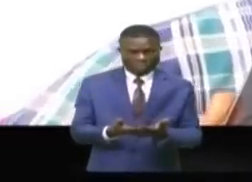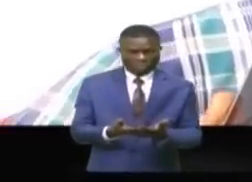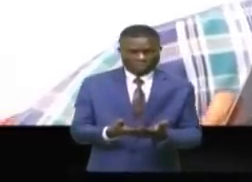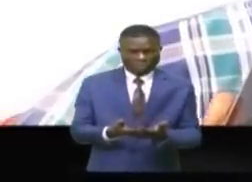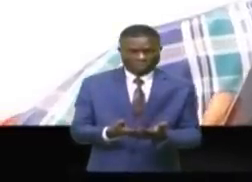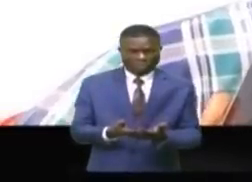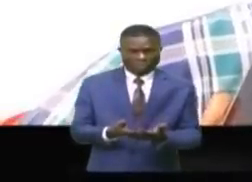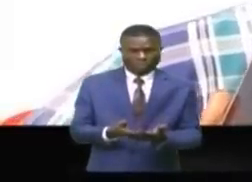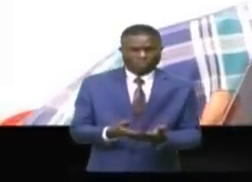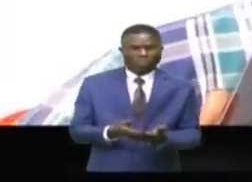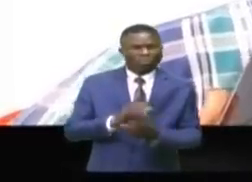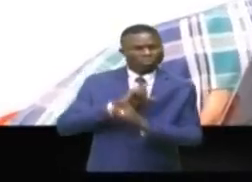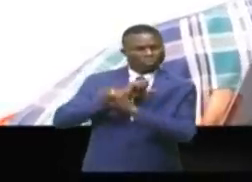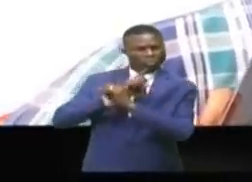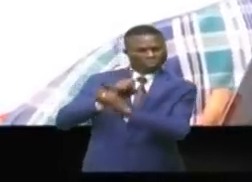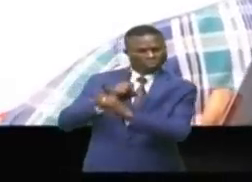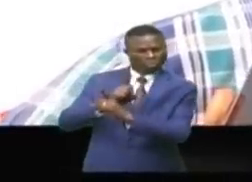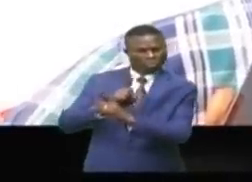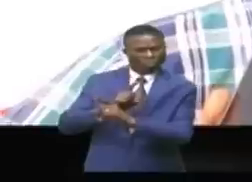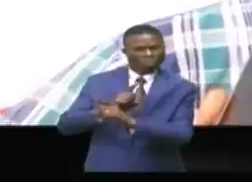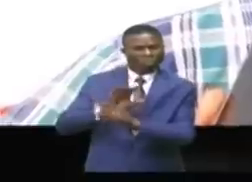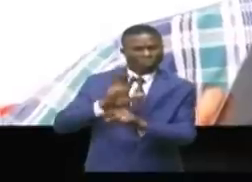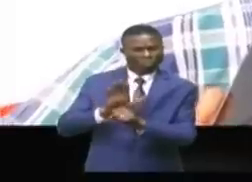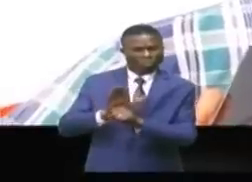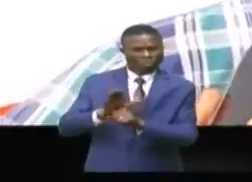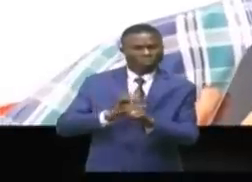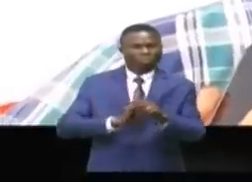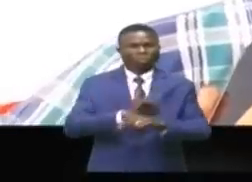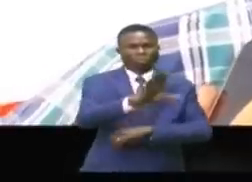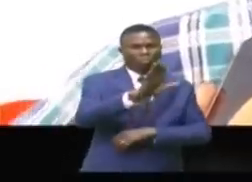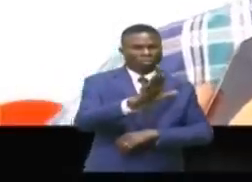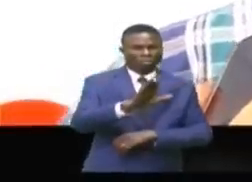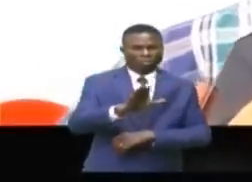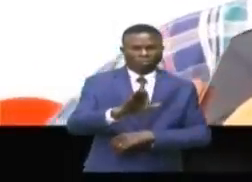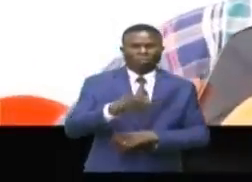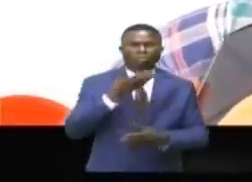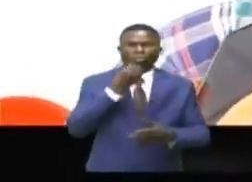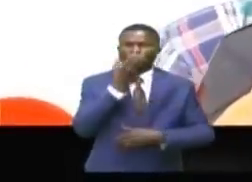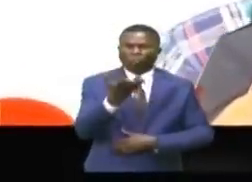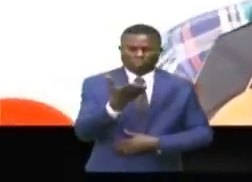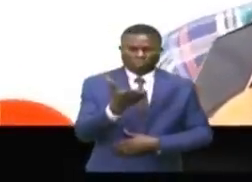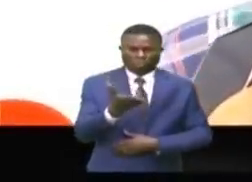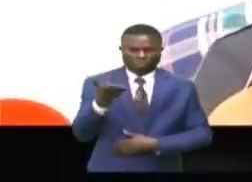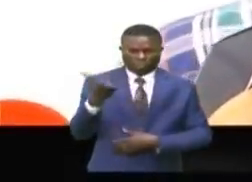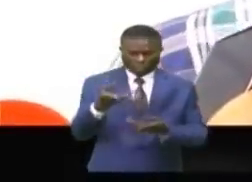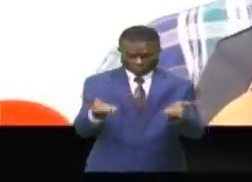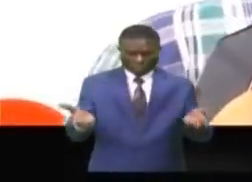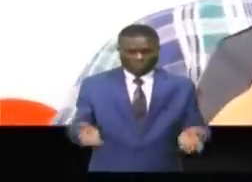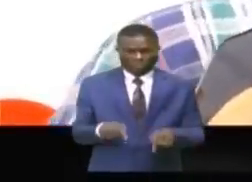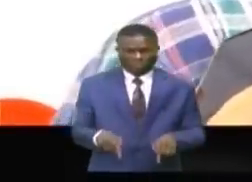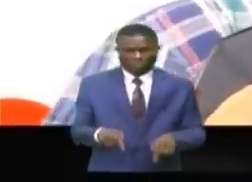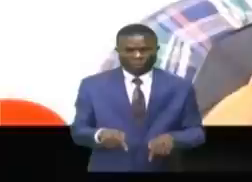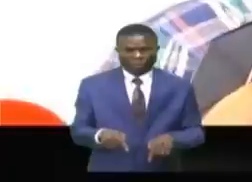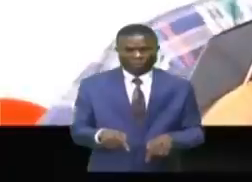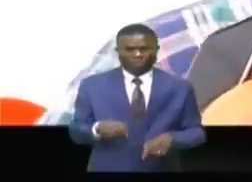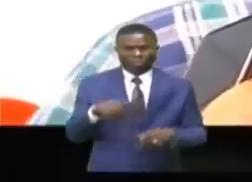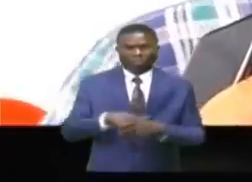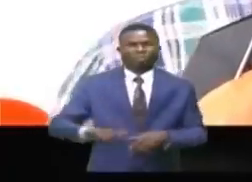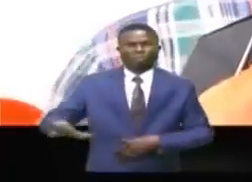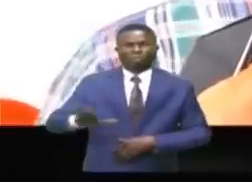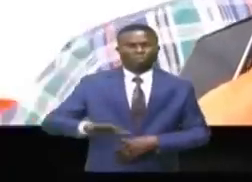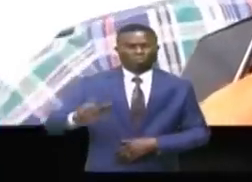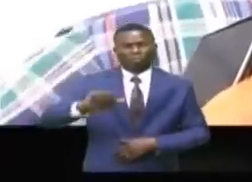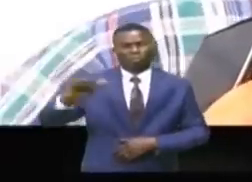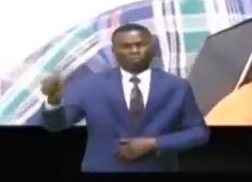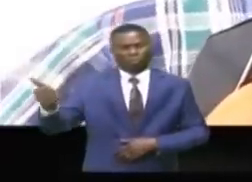fait épargnés d'envoyer les échantillonnages de géologie qui se font sur place dans des pays